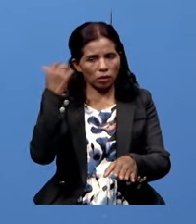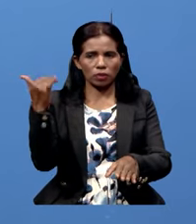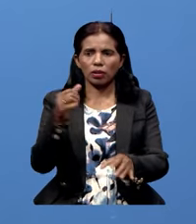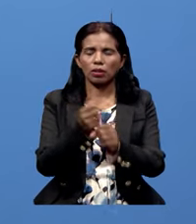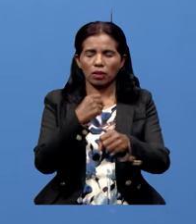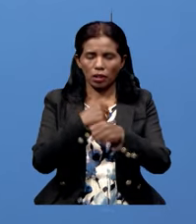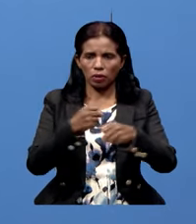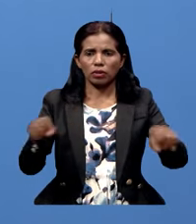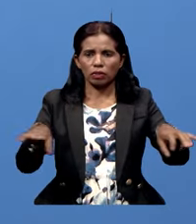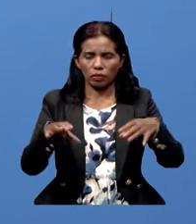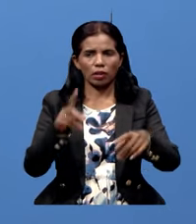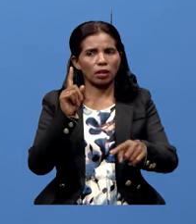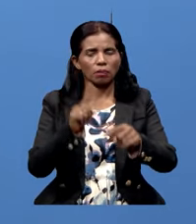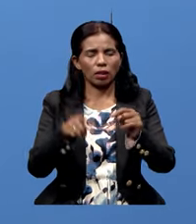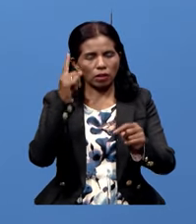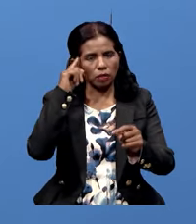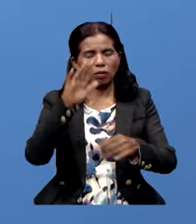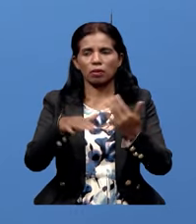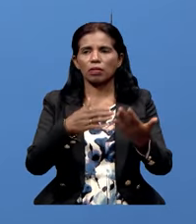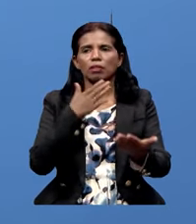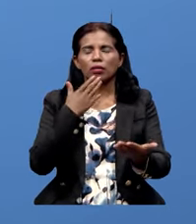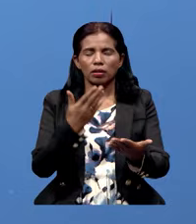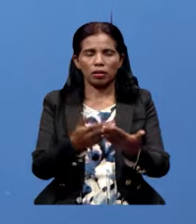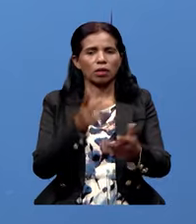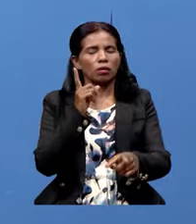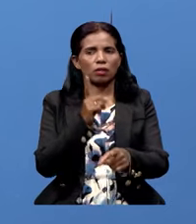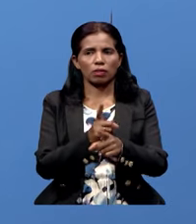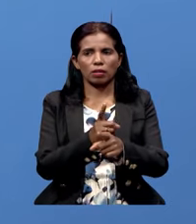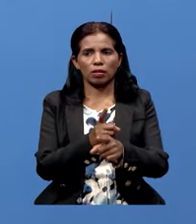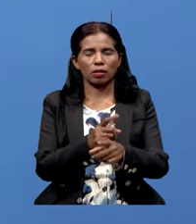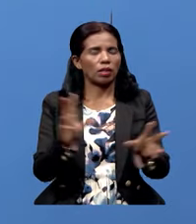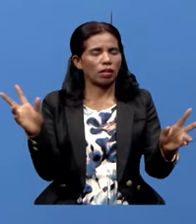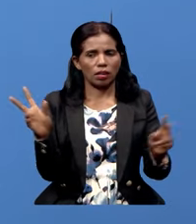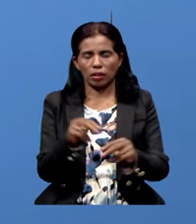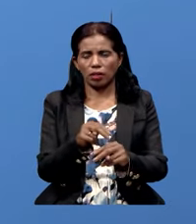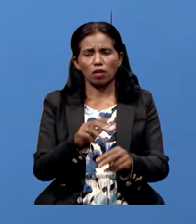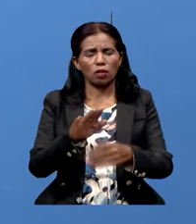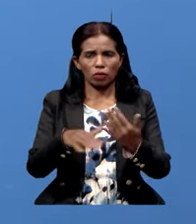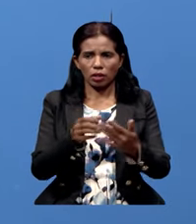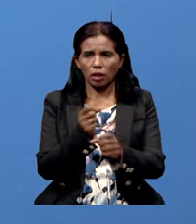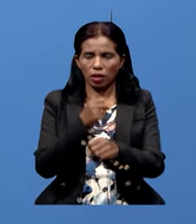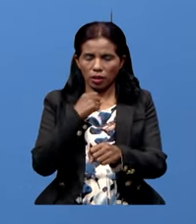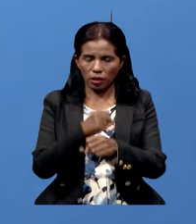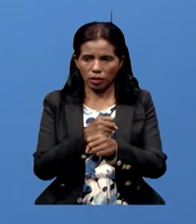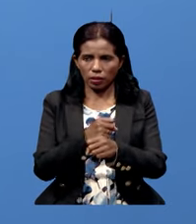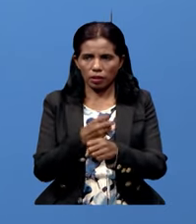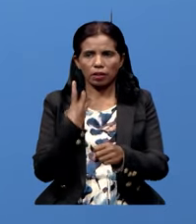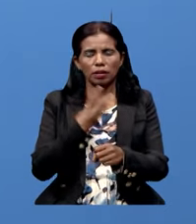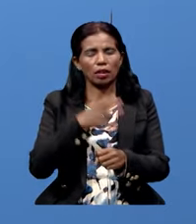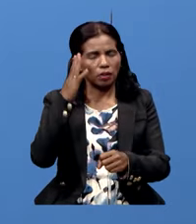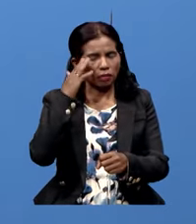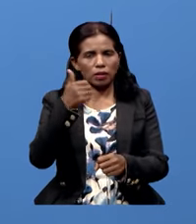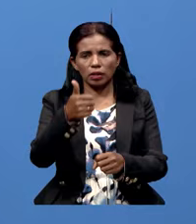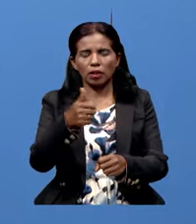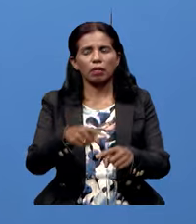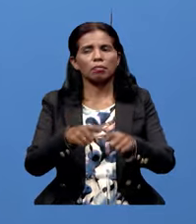Halo servisu. Labele hanoin dan oh buat ototo ni excelente. Dia koto na lae. Buat balo halo kadang-kadang oh hanoin dan dia mas real